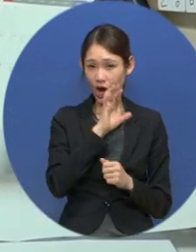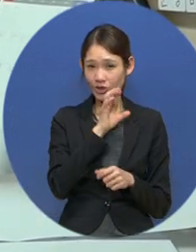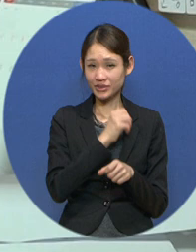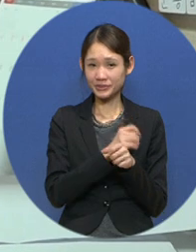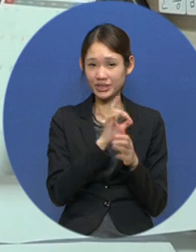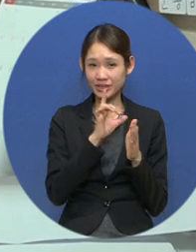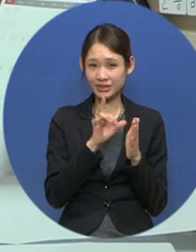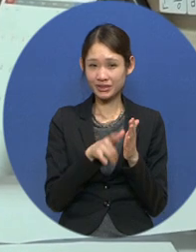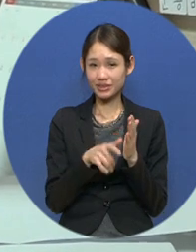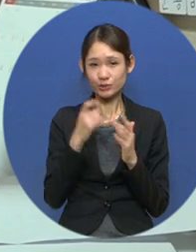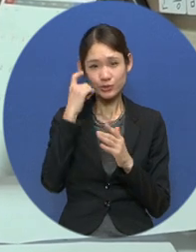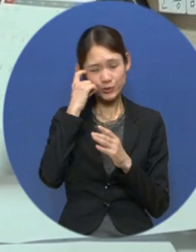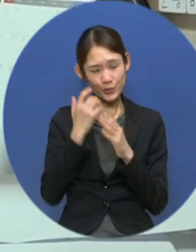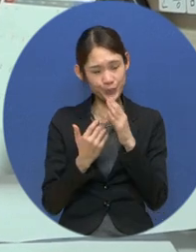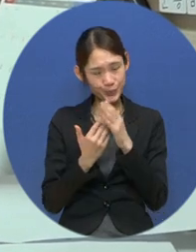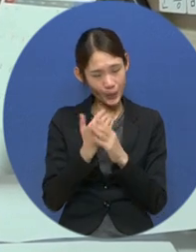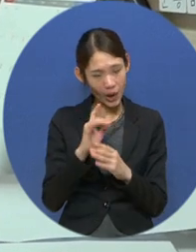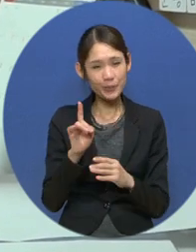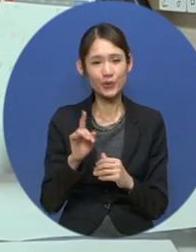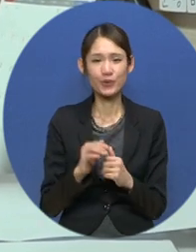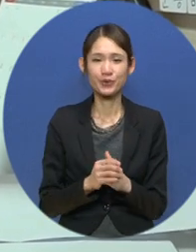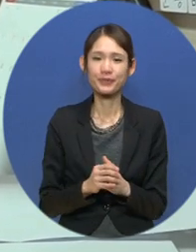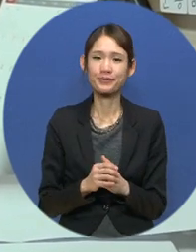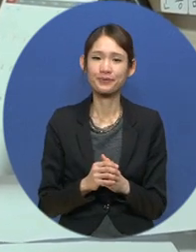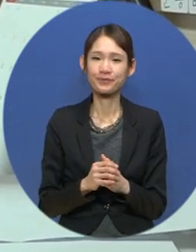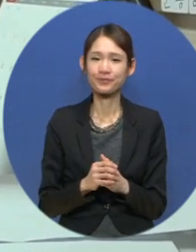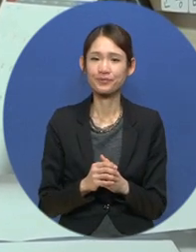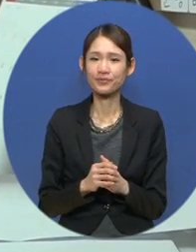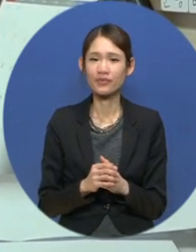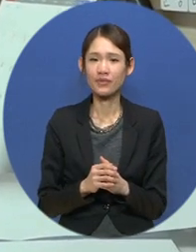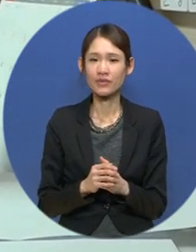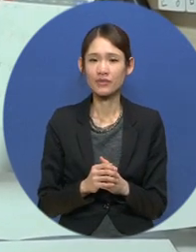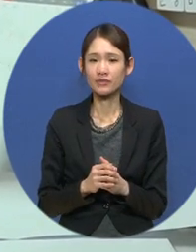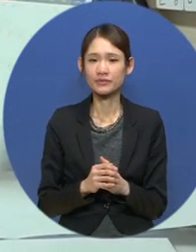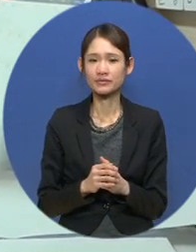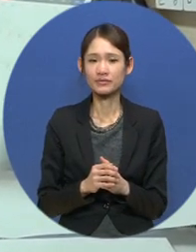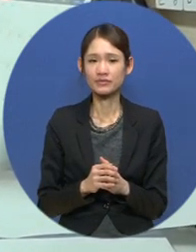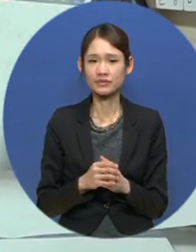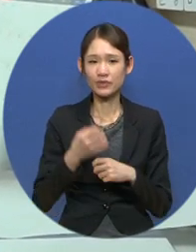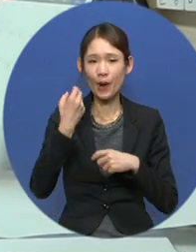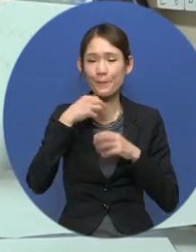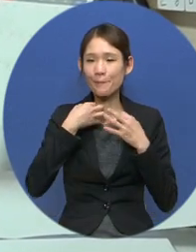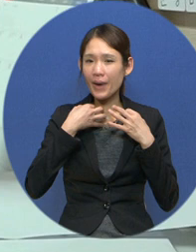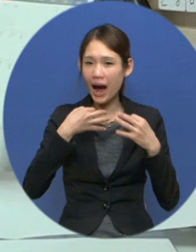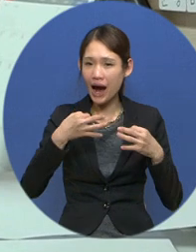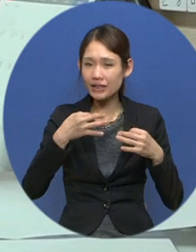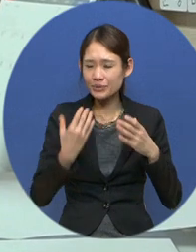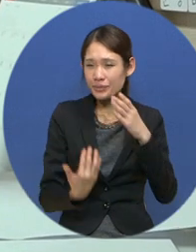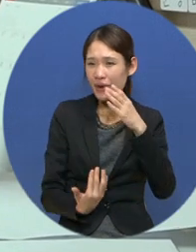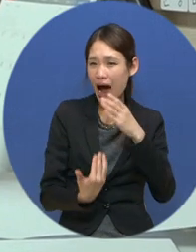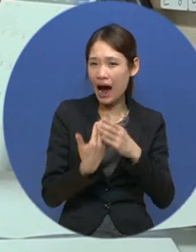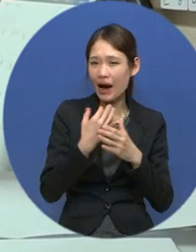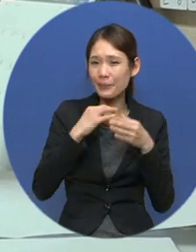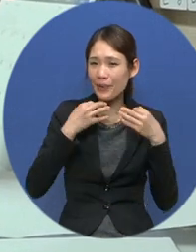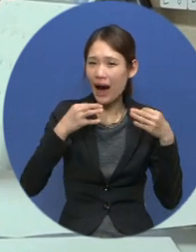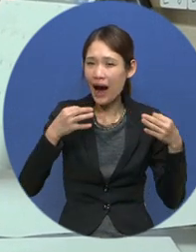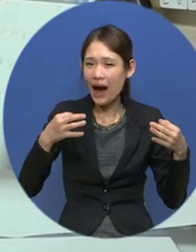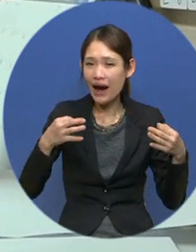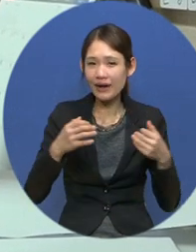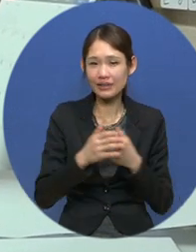혼자 하시면서 어떤 생각으로 연습을 하세요? 발음과 발송이 더